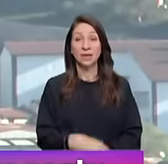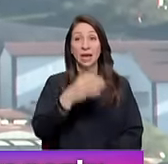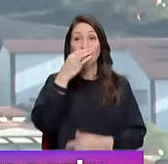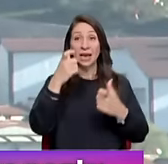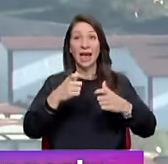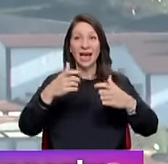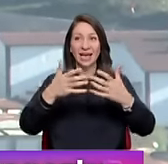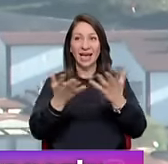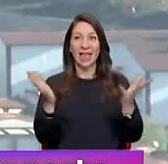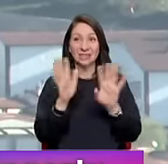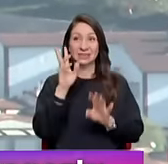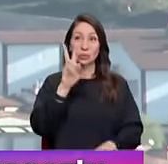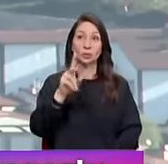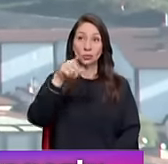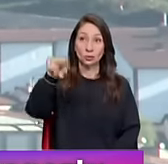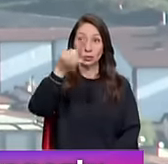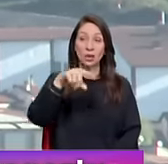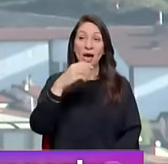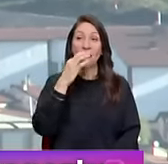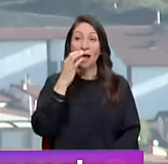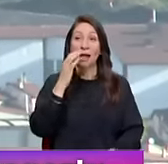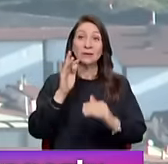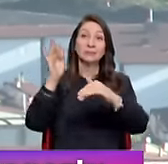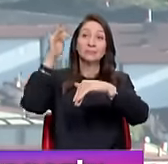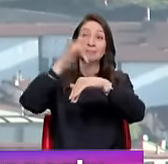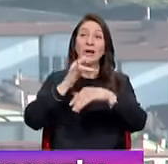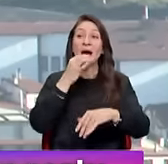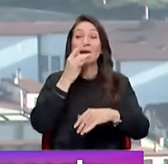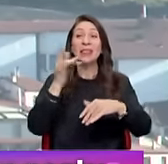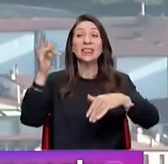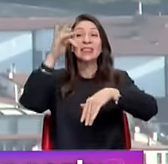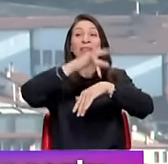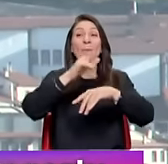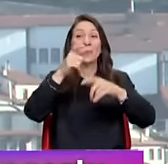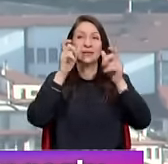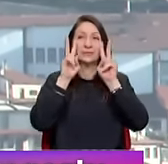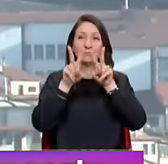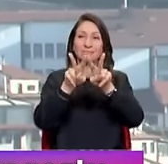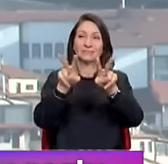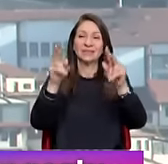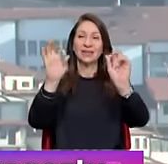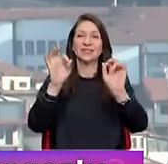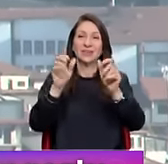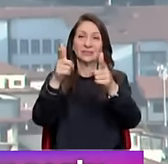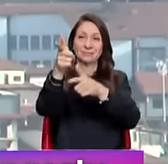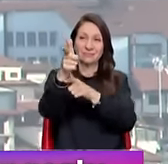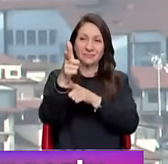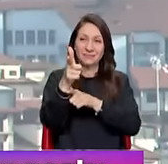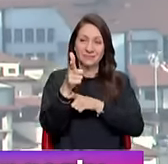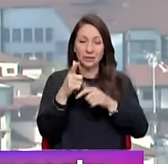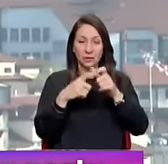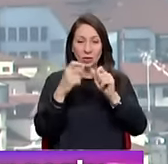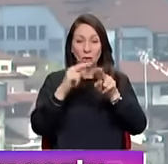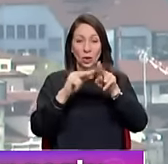Ankara Kalesi'ni görüyorsunuz. Ankara'nın sırtları, Ankara'nın tepelerinden şöyle bir yavaş yavaş NAV kameramanı